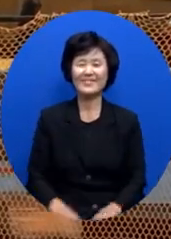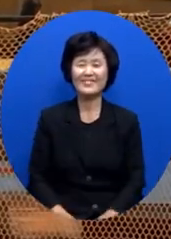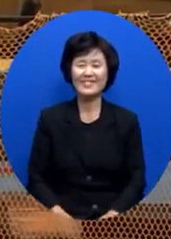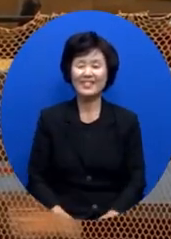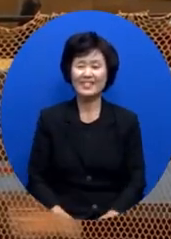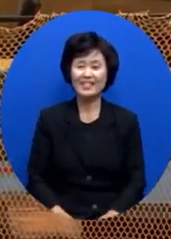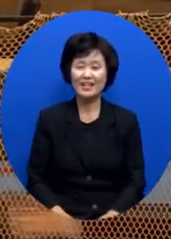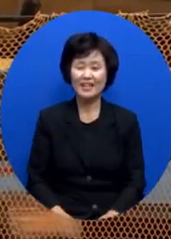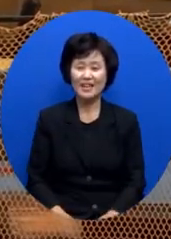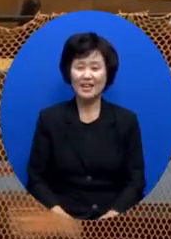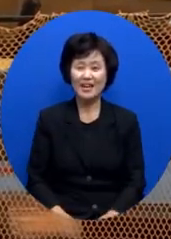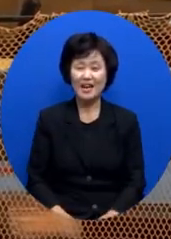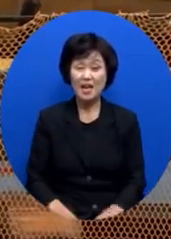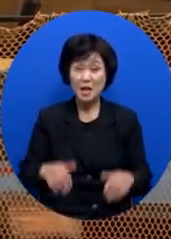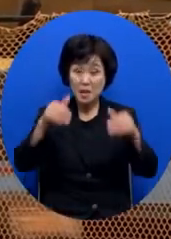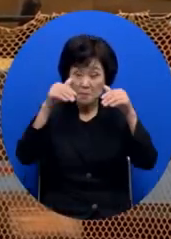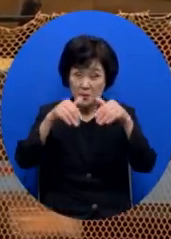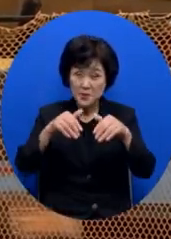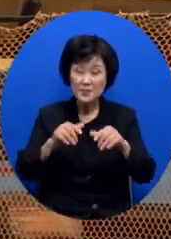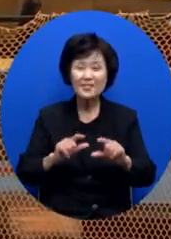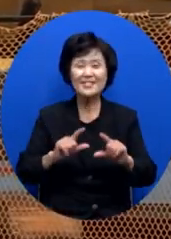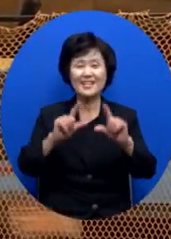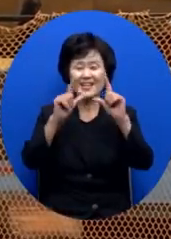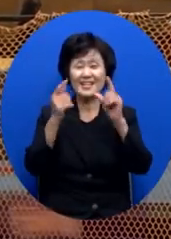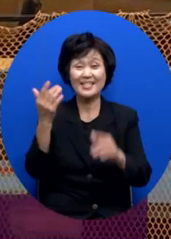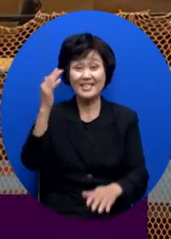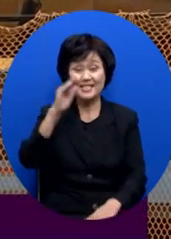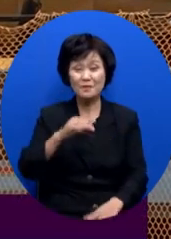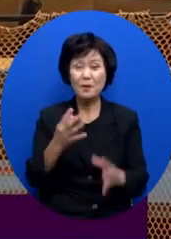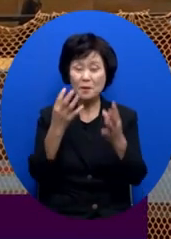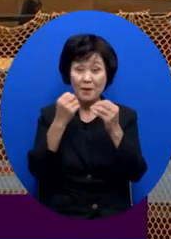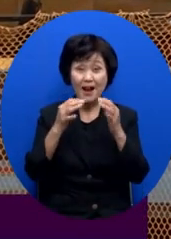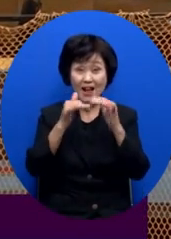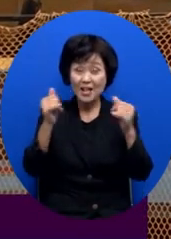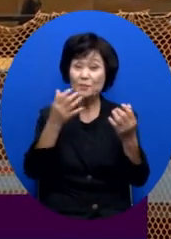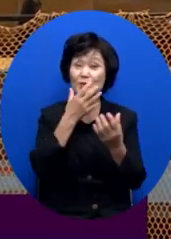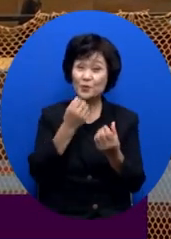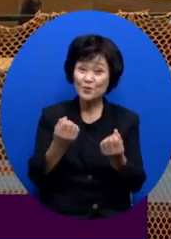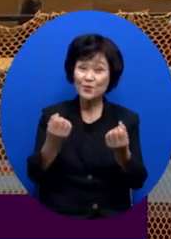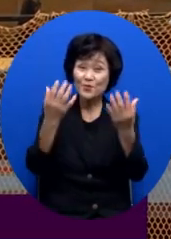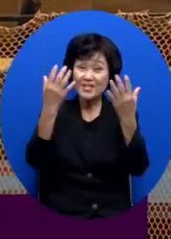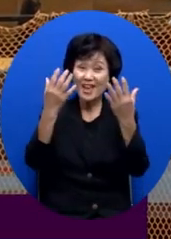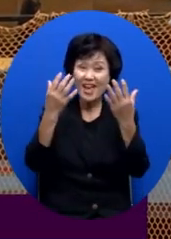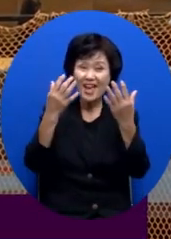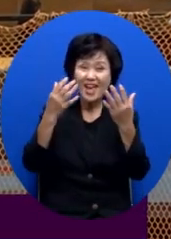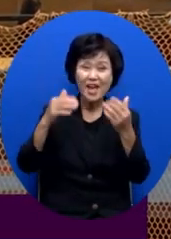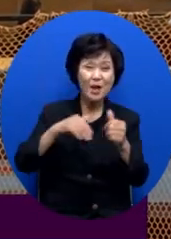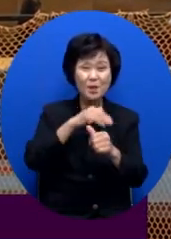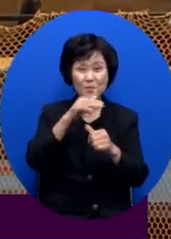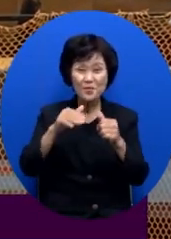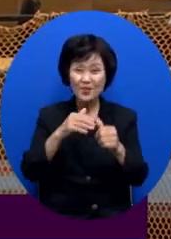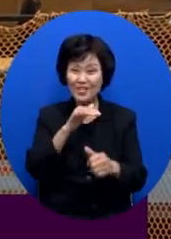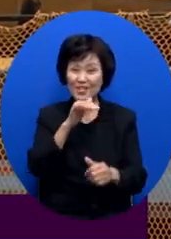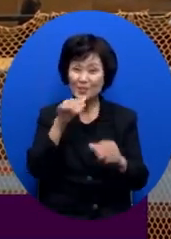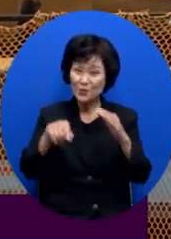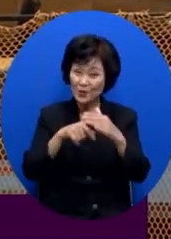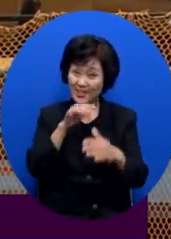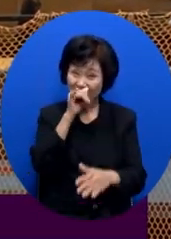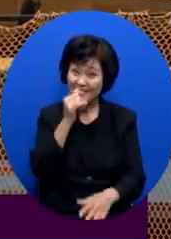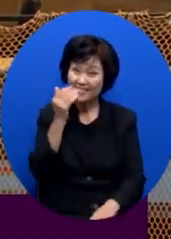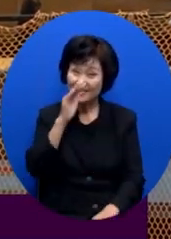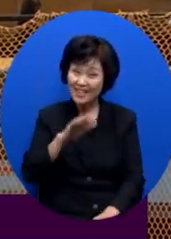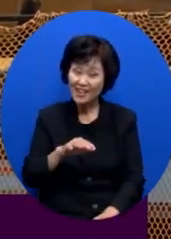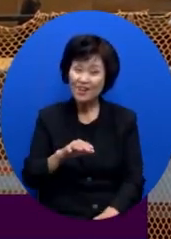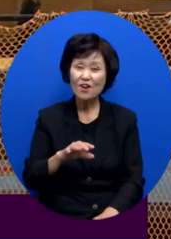네, 먼저 이렇게 궂은 날씨지만 많은 분들이 축제 즐기고 계시는데요. 현장 보니까 어떤 마음이신지 궁금합니다.